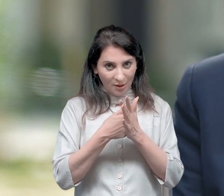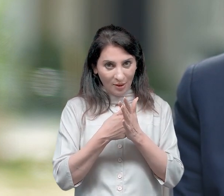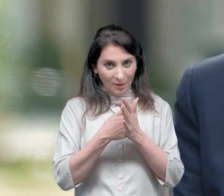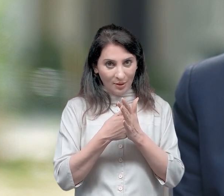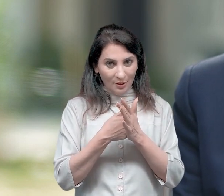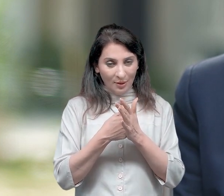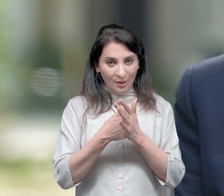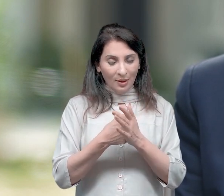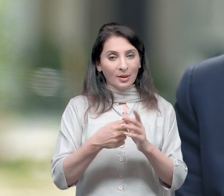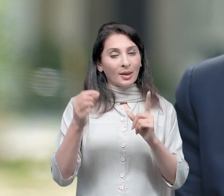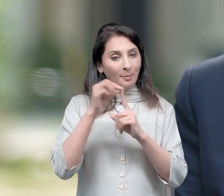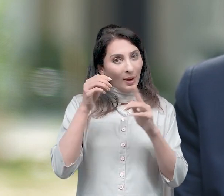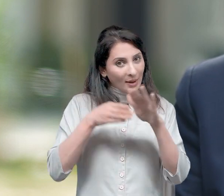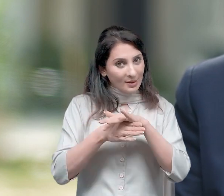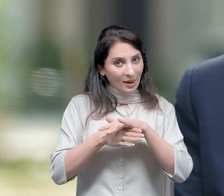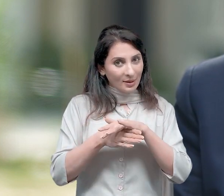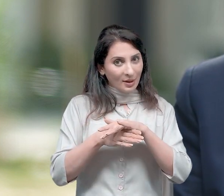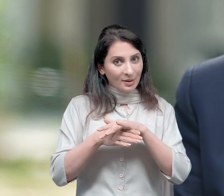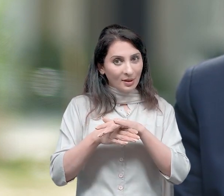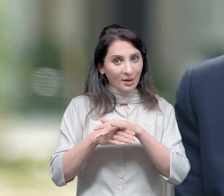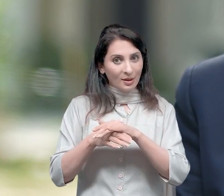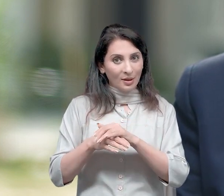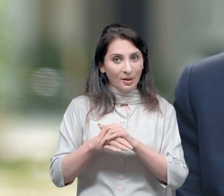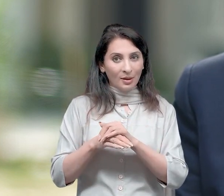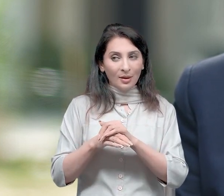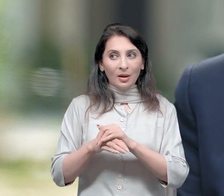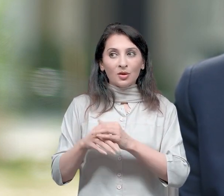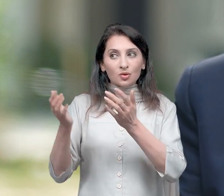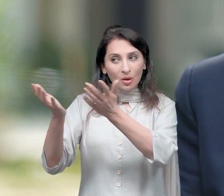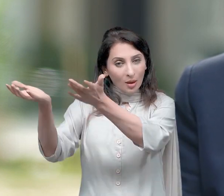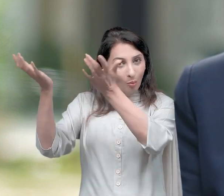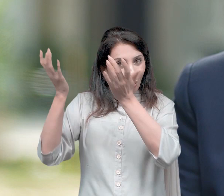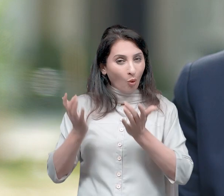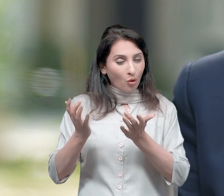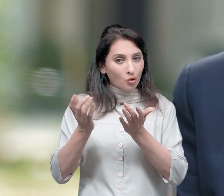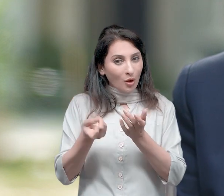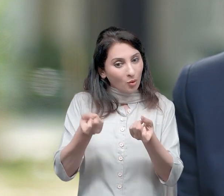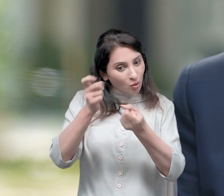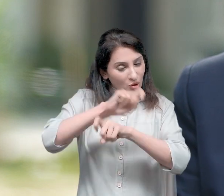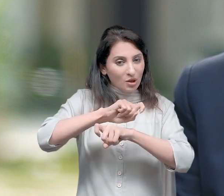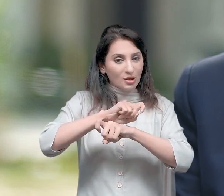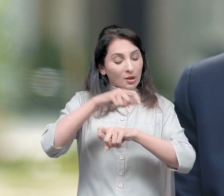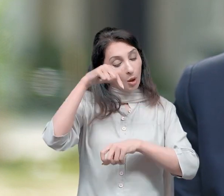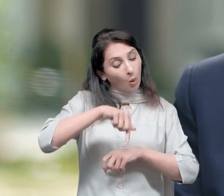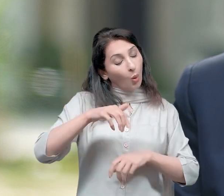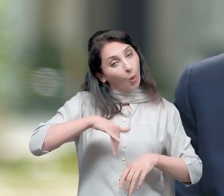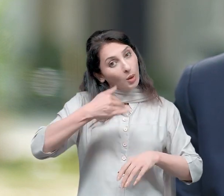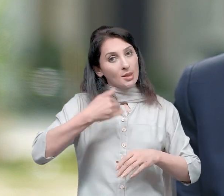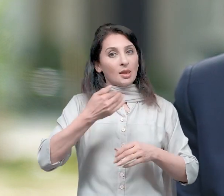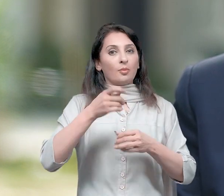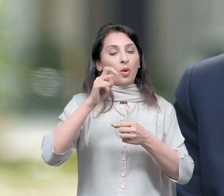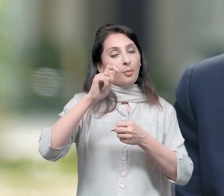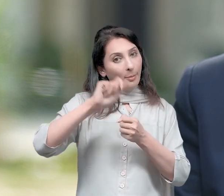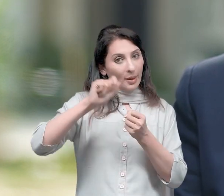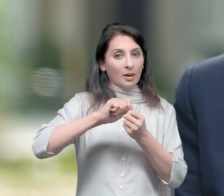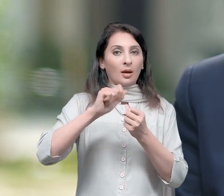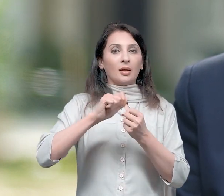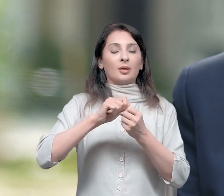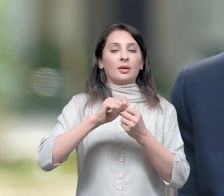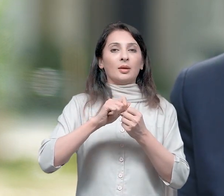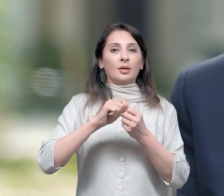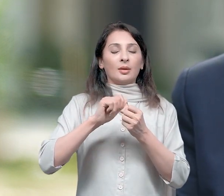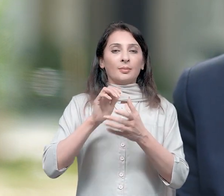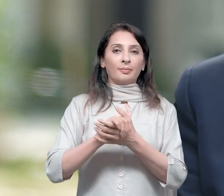اندر امپورٹ سبسٹیٹیوشن کا کام شروع کریں، تاکہ جو چیزیں جو ہم امپورٹ کر رہے